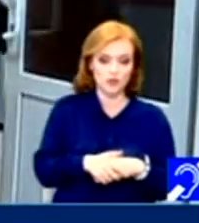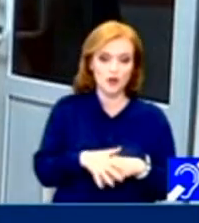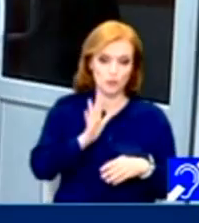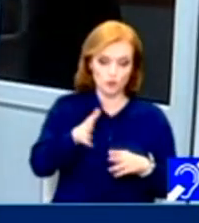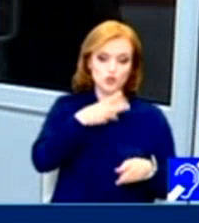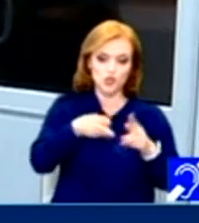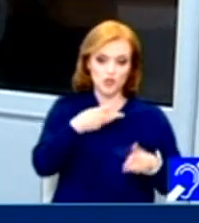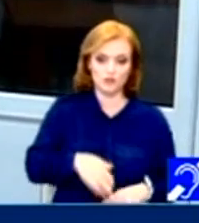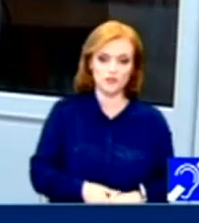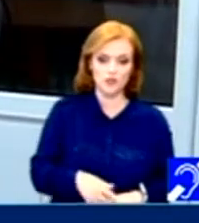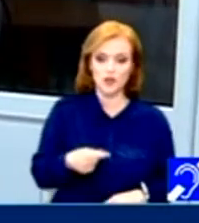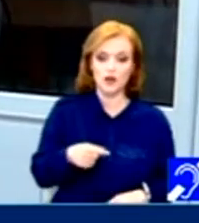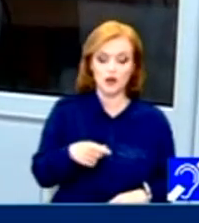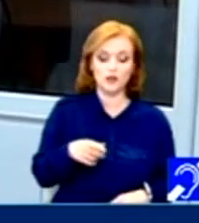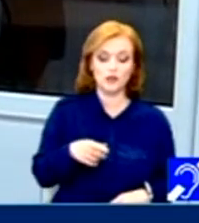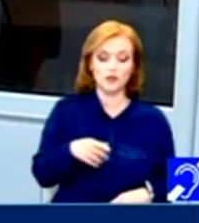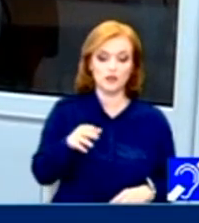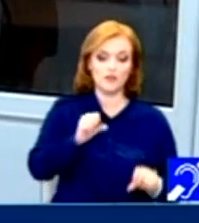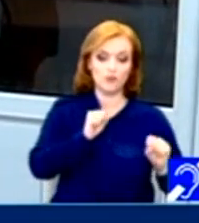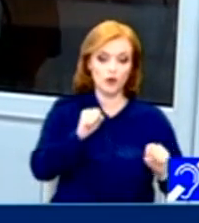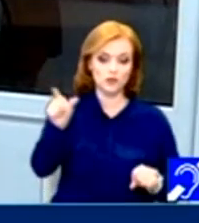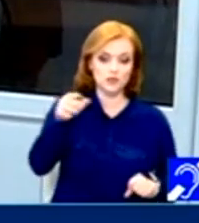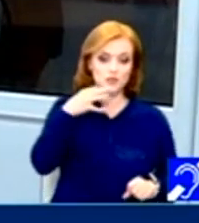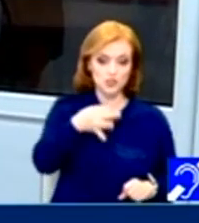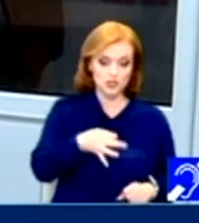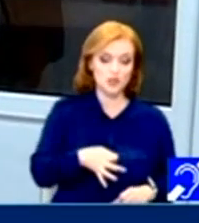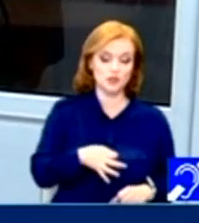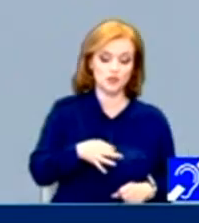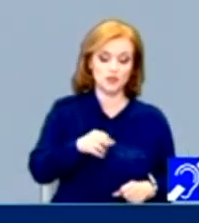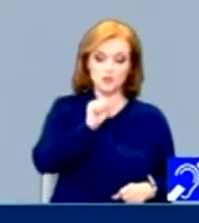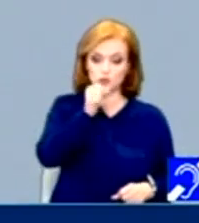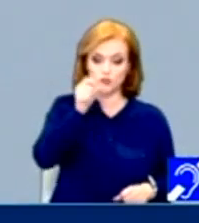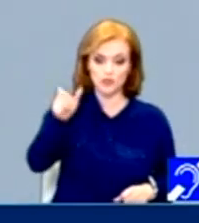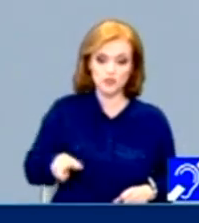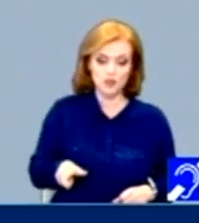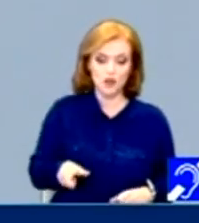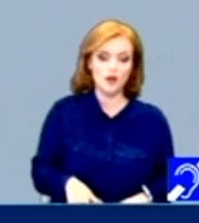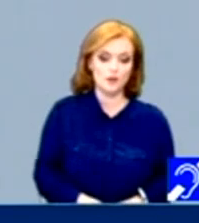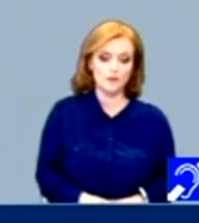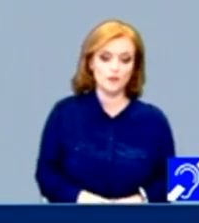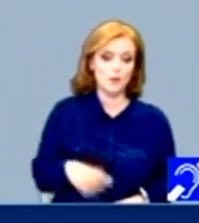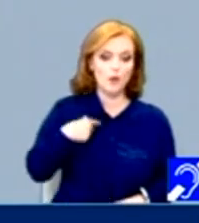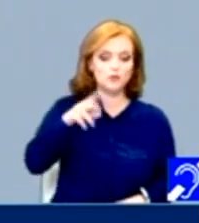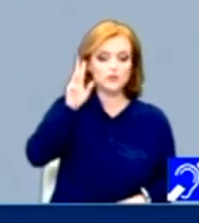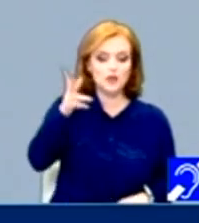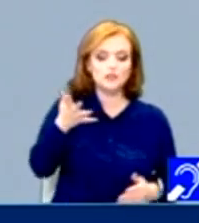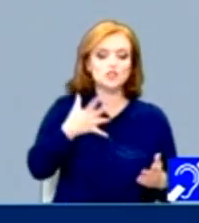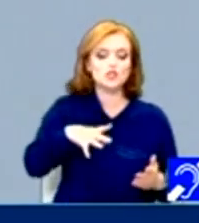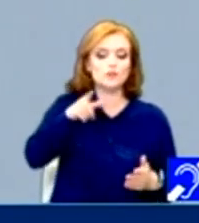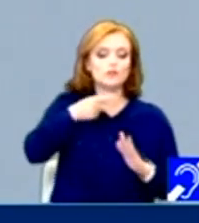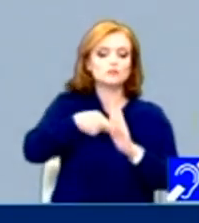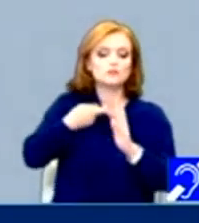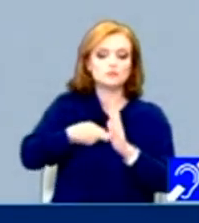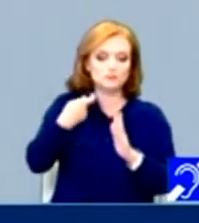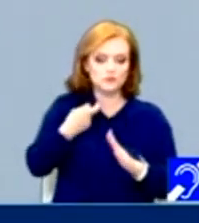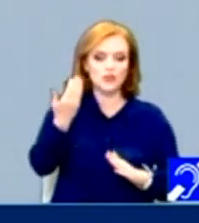aceasta. Revenit de la audieri, Vlad Roșca a declarat pentru presă că încă nu știe în ce dosar e vizat fostul lider PD. A menționat